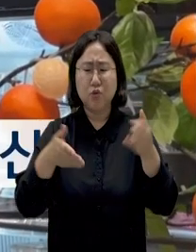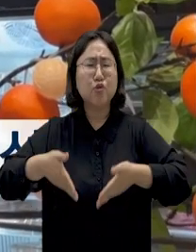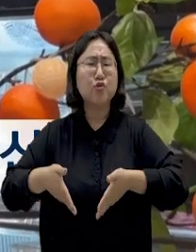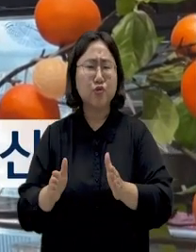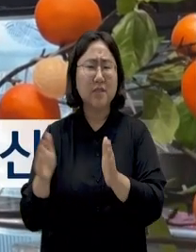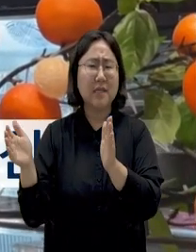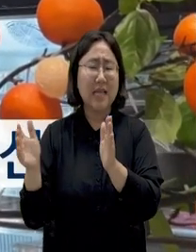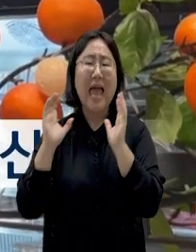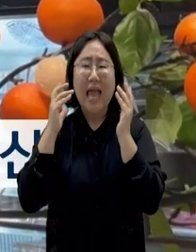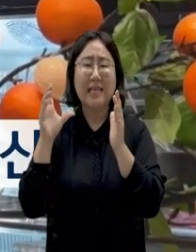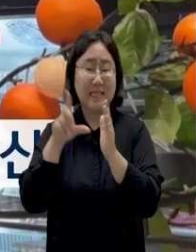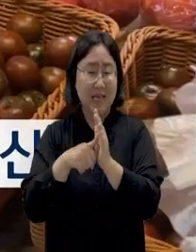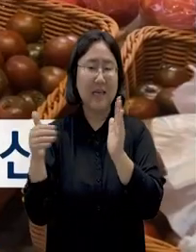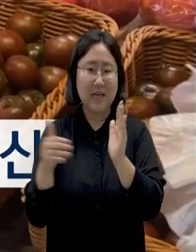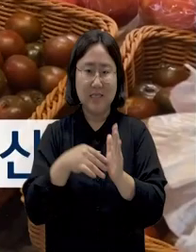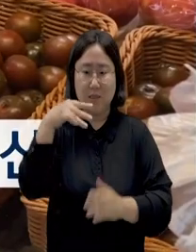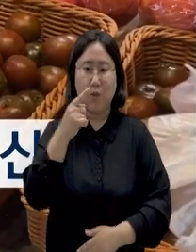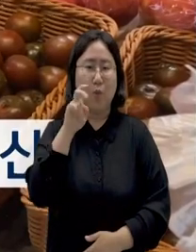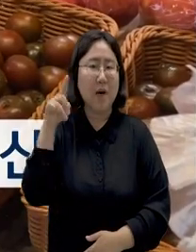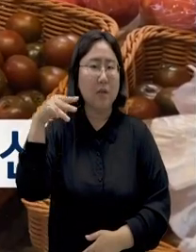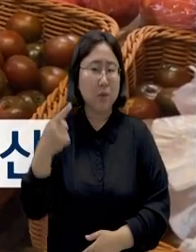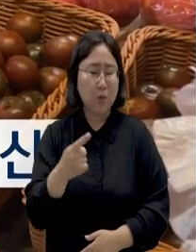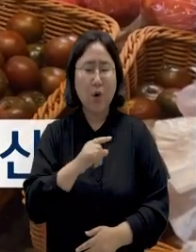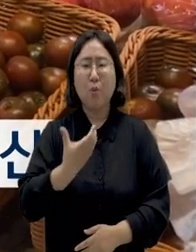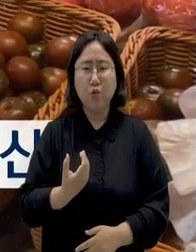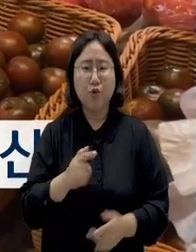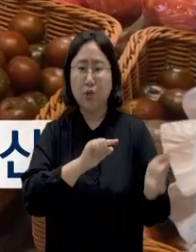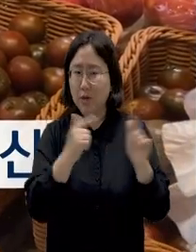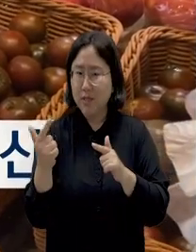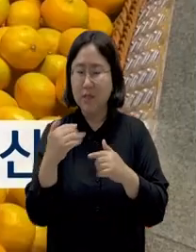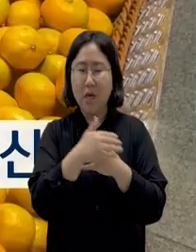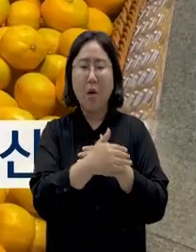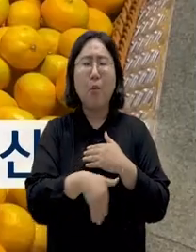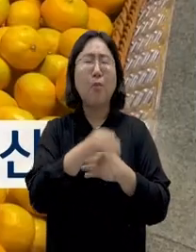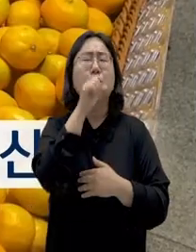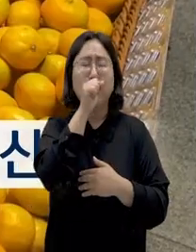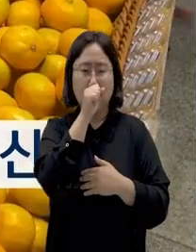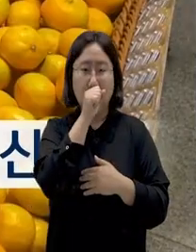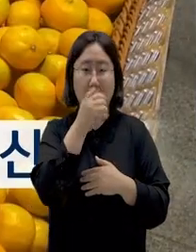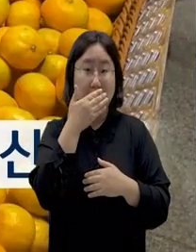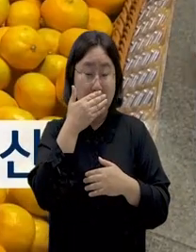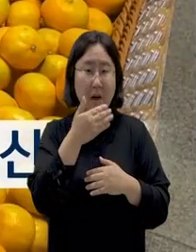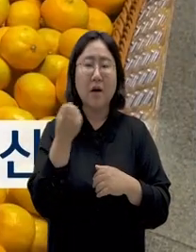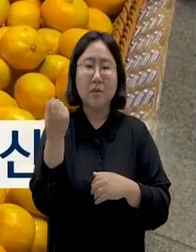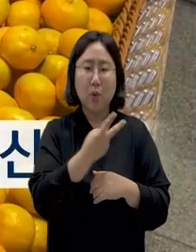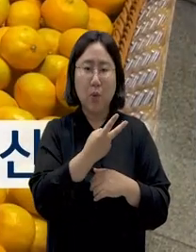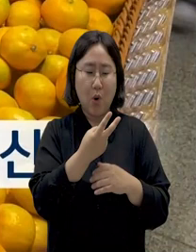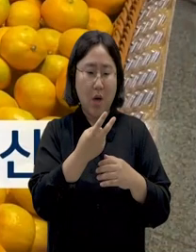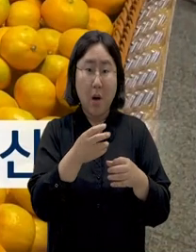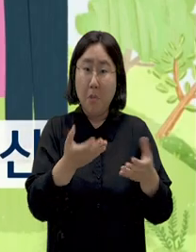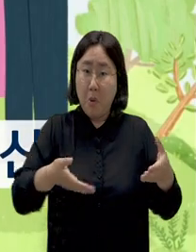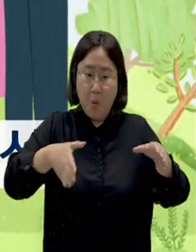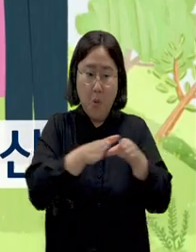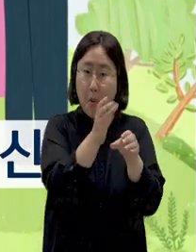출산, 이유기까지 토마토와 브로콜리, 우유 등 몸에 좋은 각종 친환경 농산물과 유기 가공 식품 등을